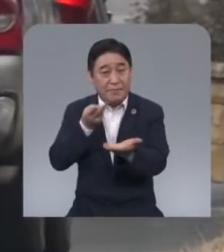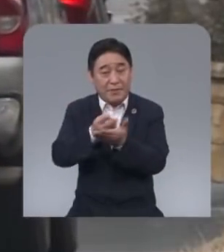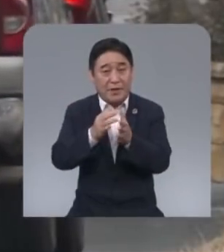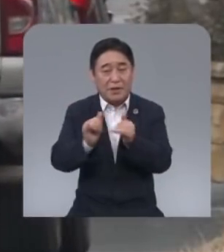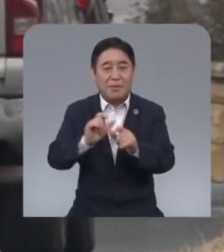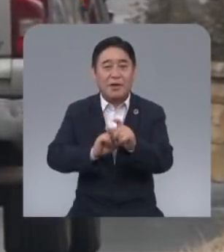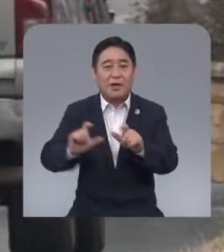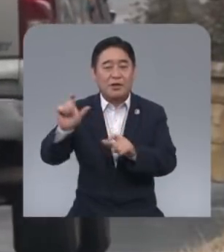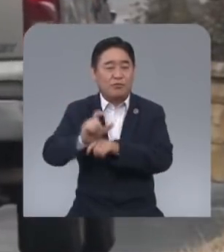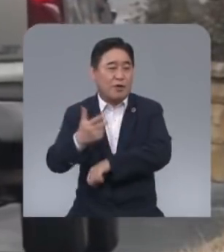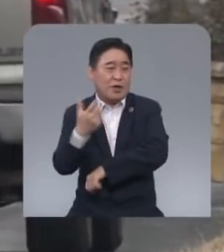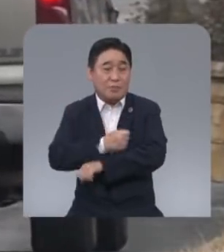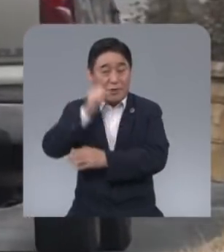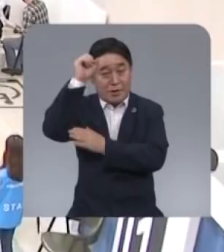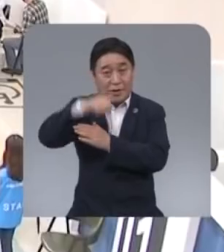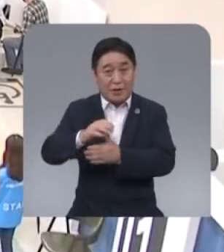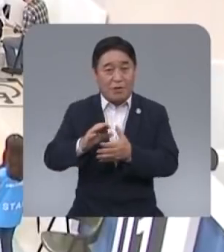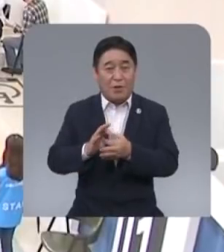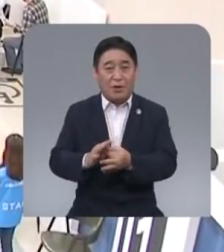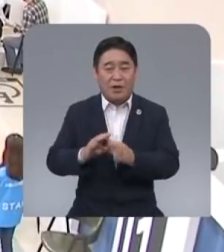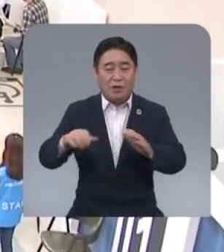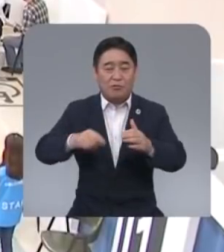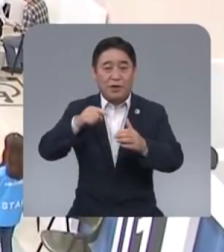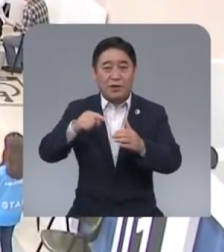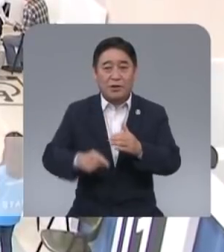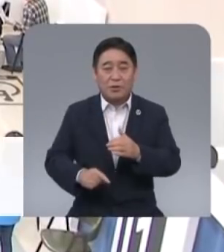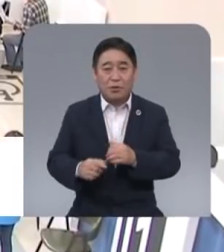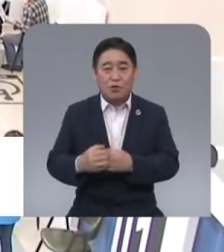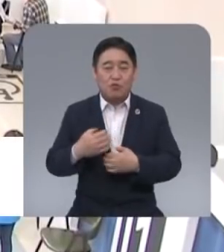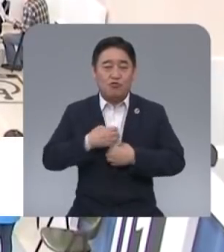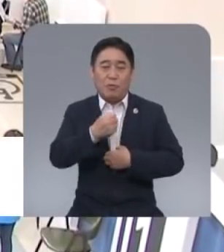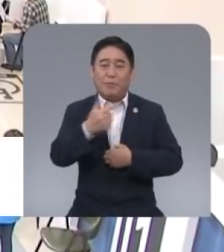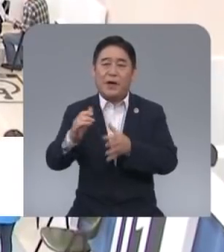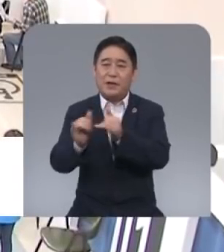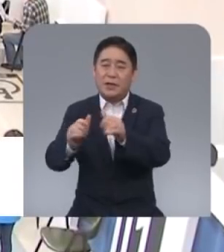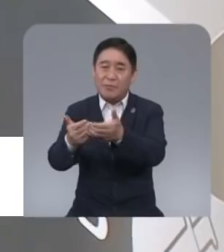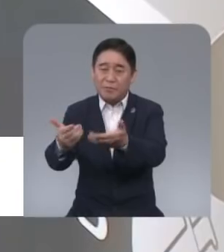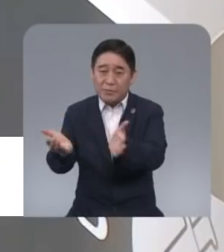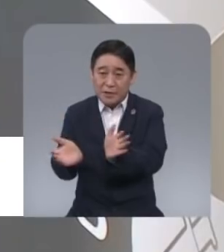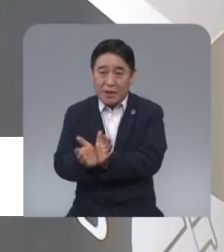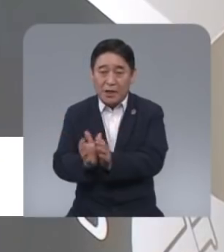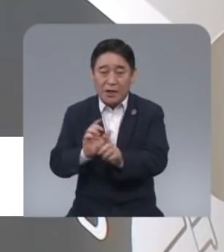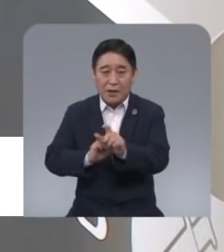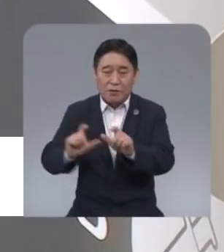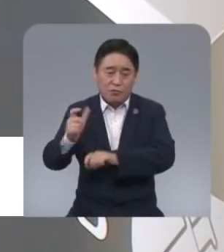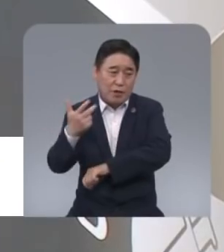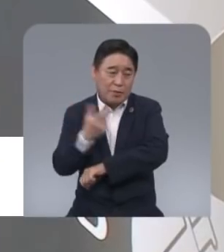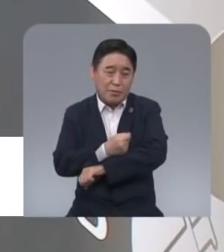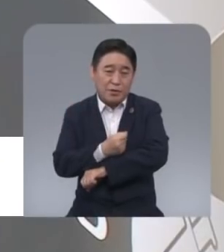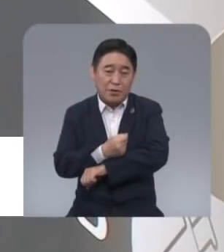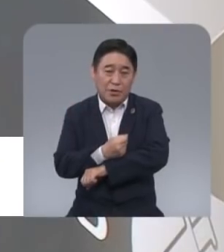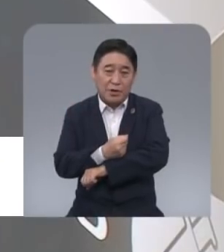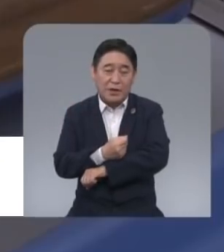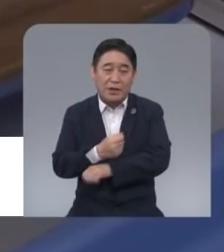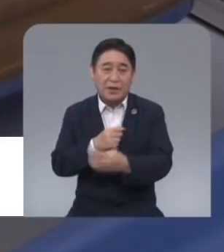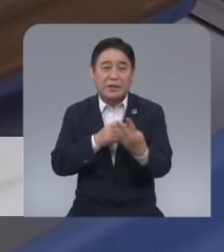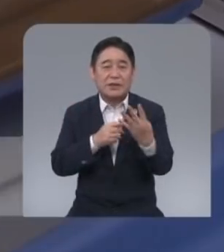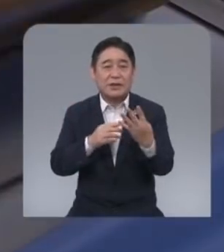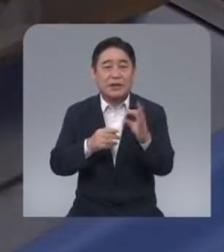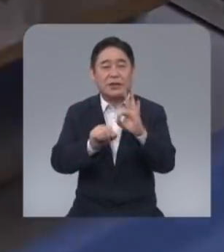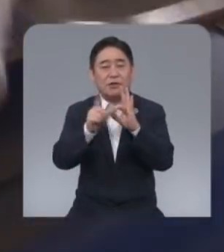추가 접종을 승인하기로 한 것과 관련해 국내에서도 고위험군을 대상으로 한 추가 접종이 4분기 계획 발표에 포함될